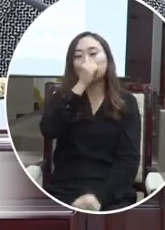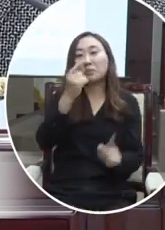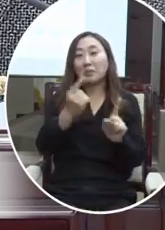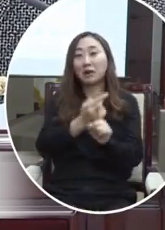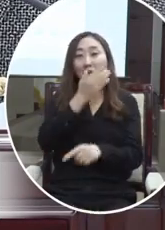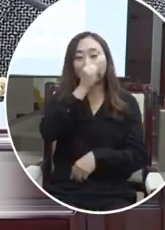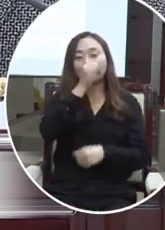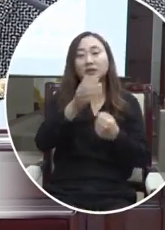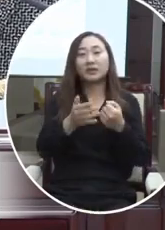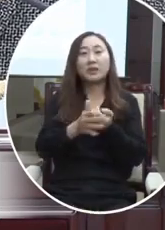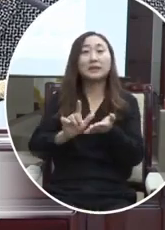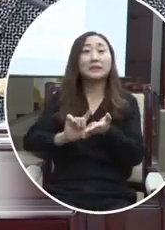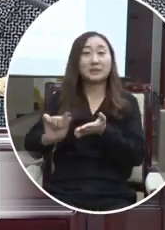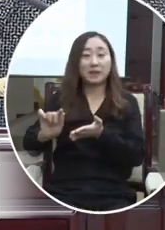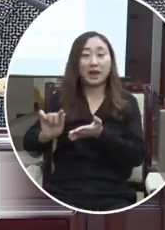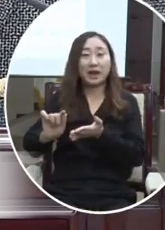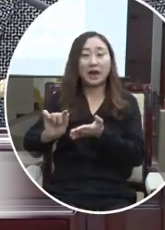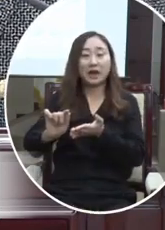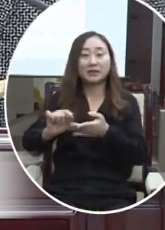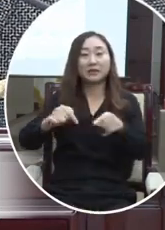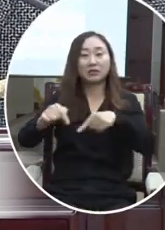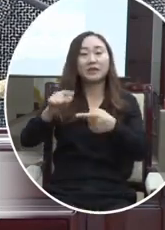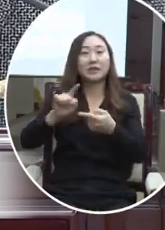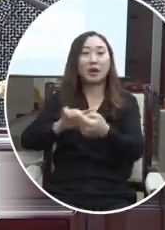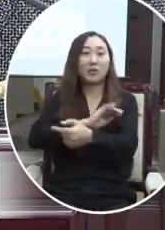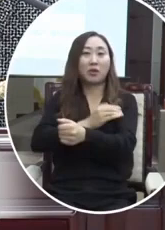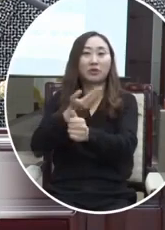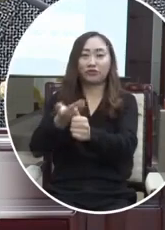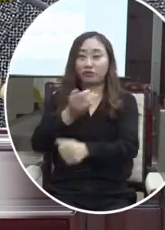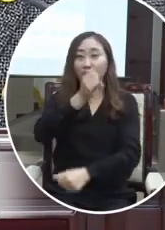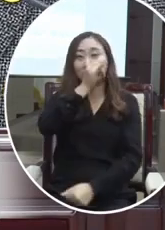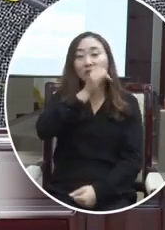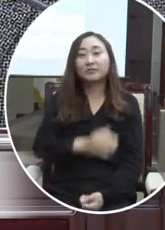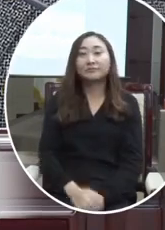변화한 것으로 자치 조직권을 강화한 것입니다.